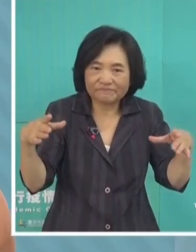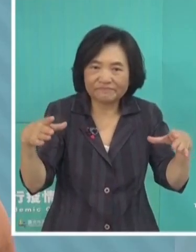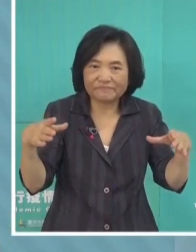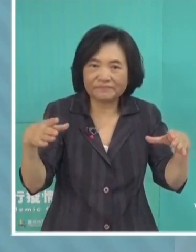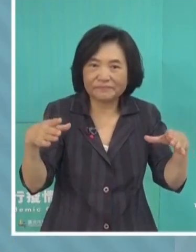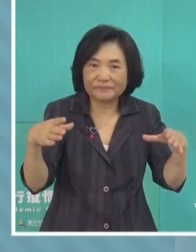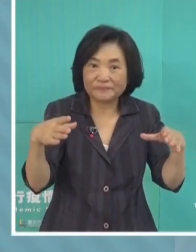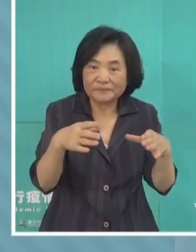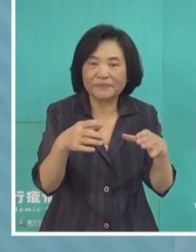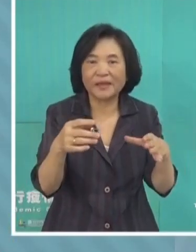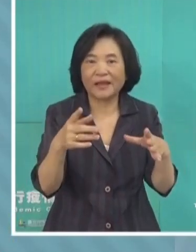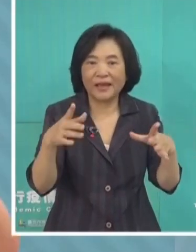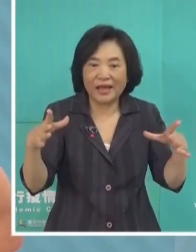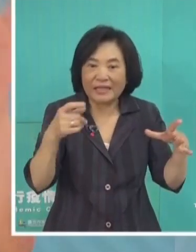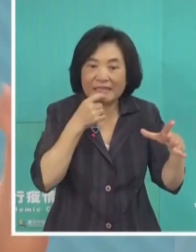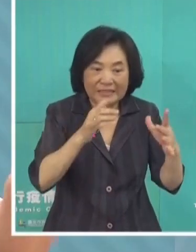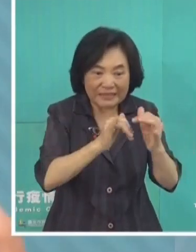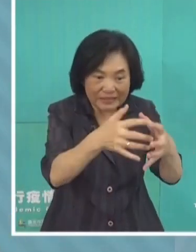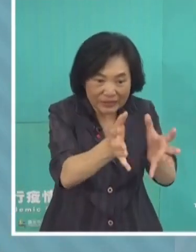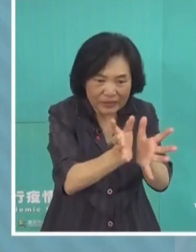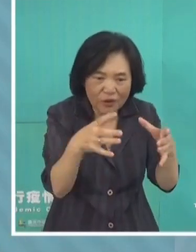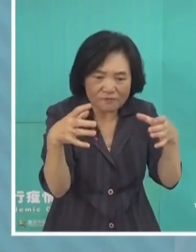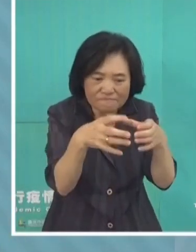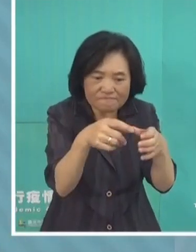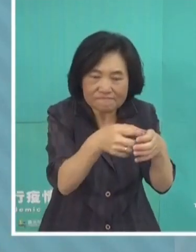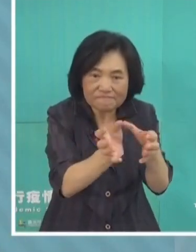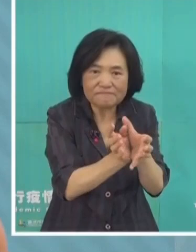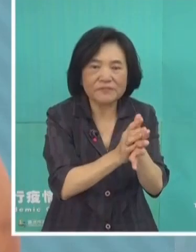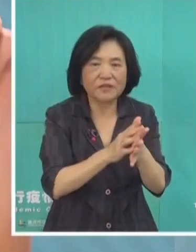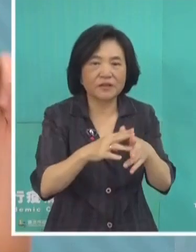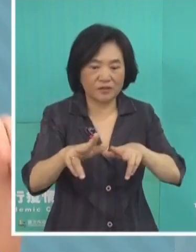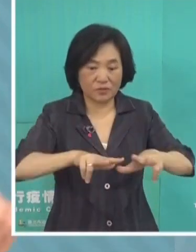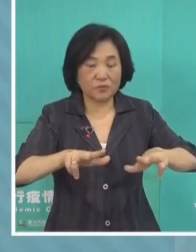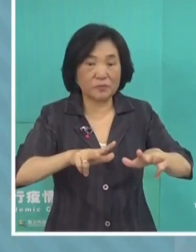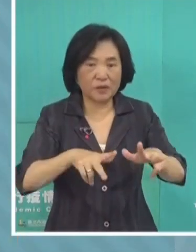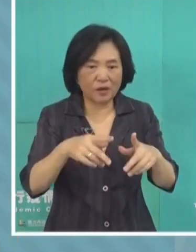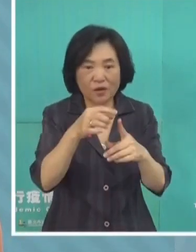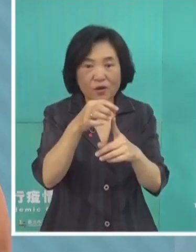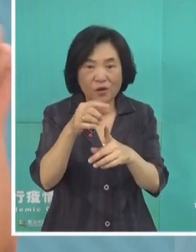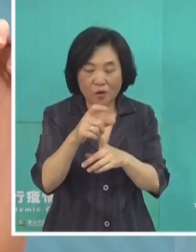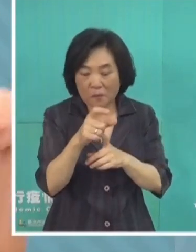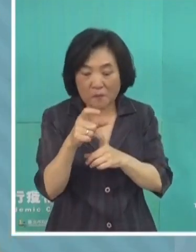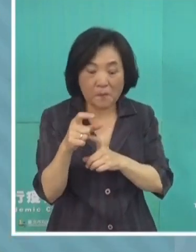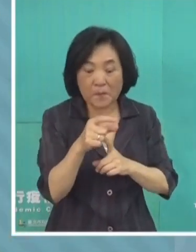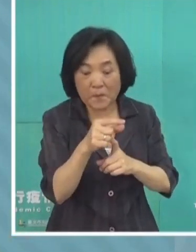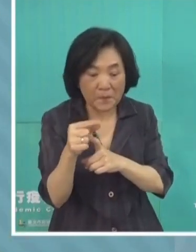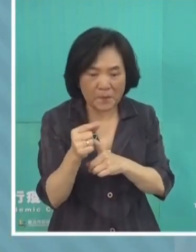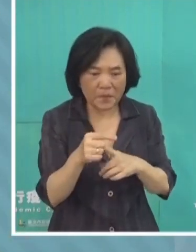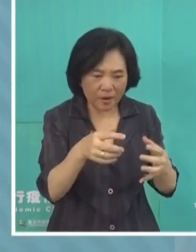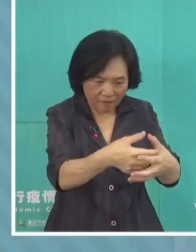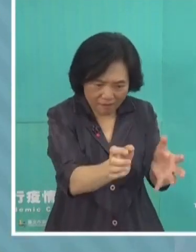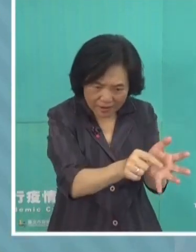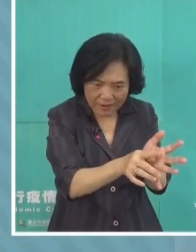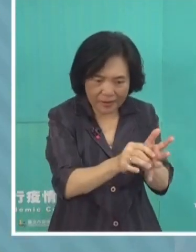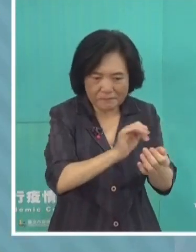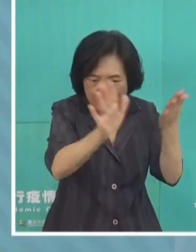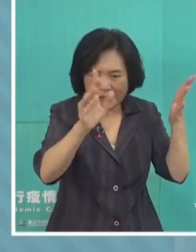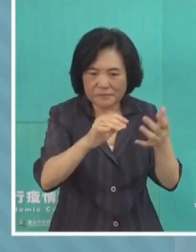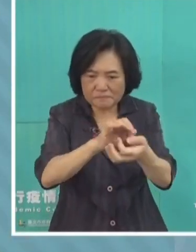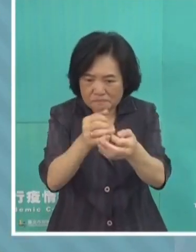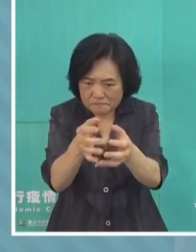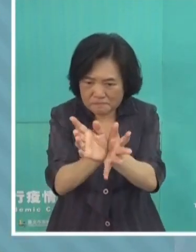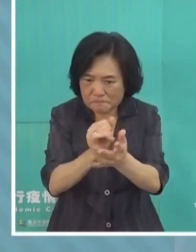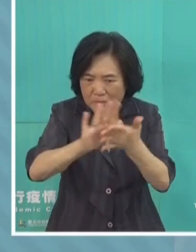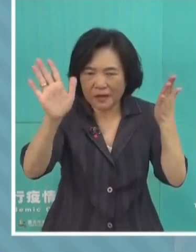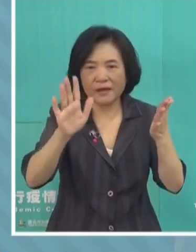个一种小群聚，其实我们在 Google Map 上面开始发现小群聚，我们一个一个把它消灭掉。那台北到